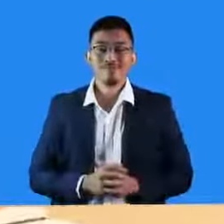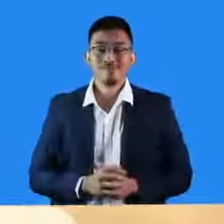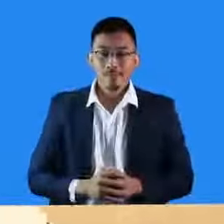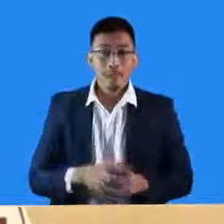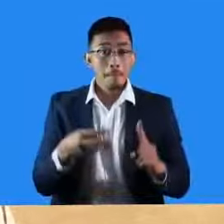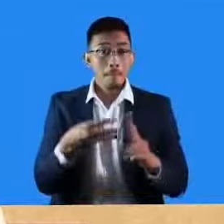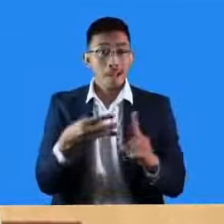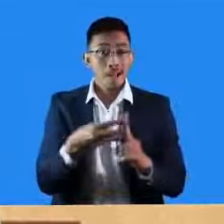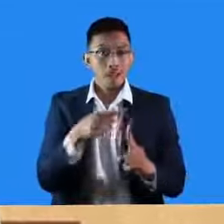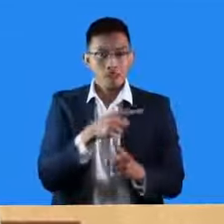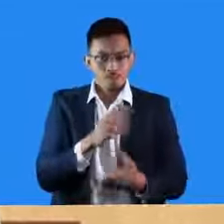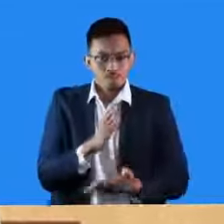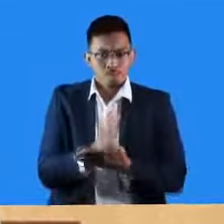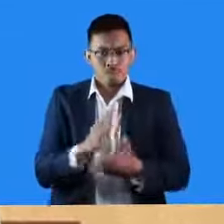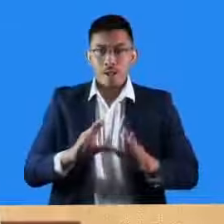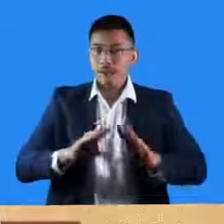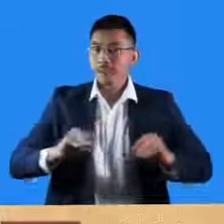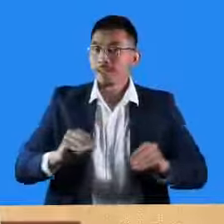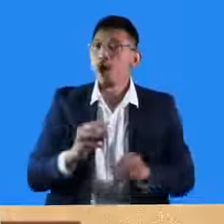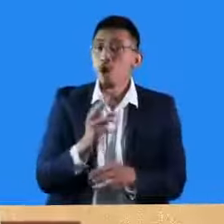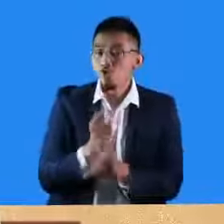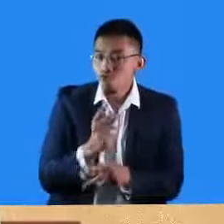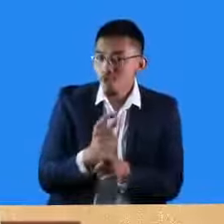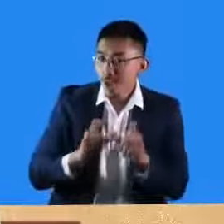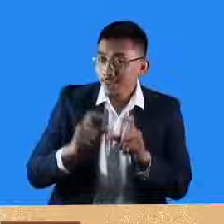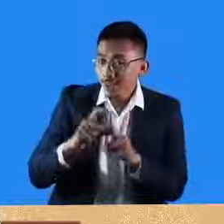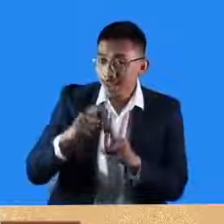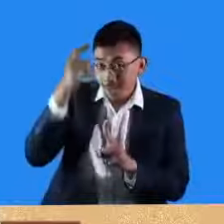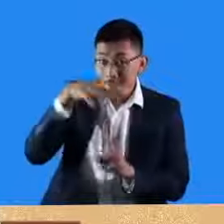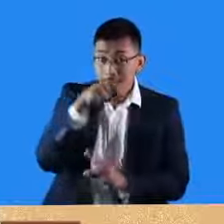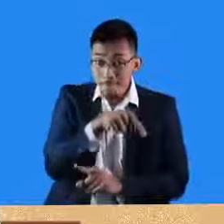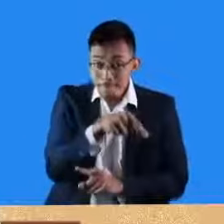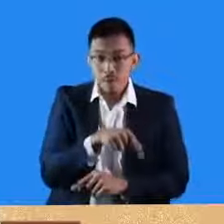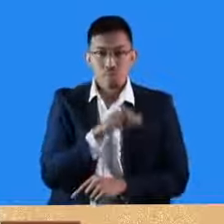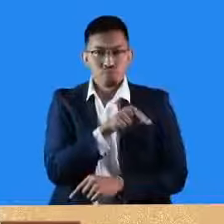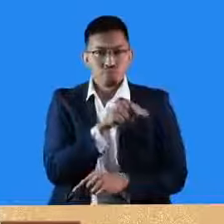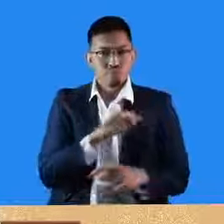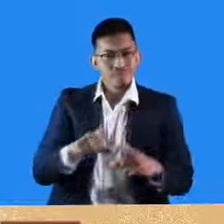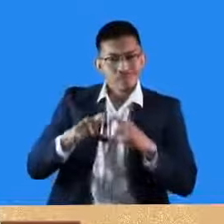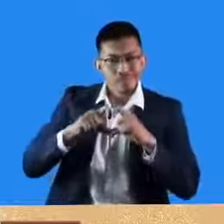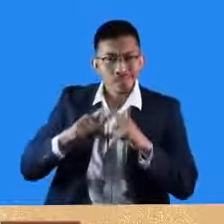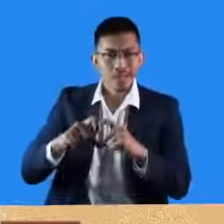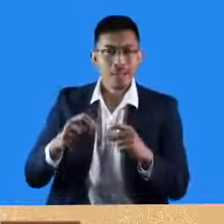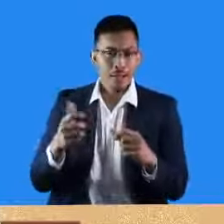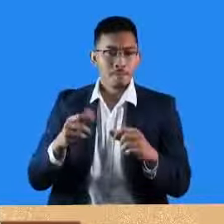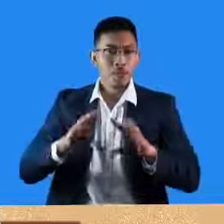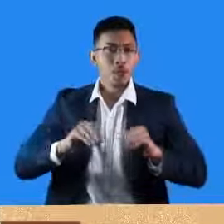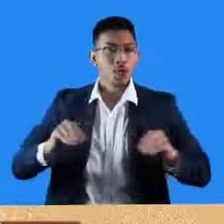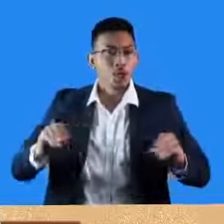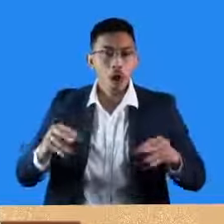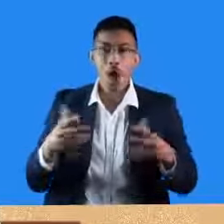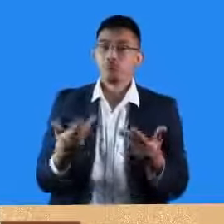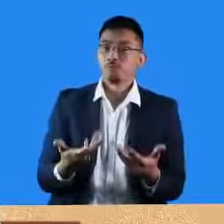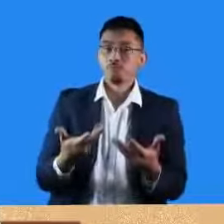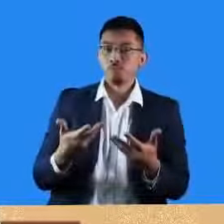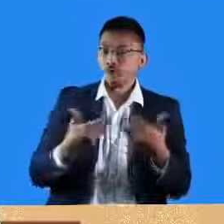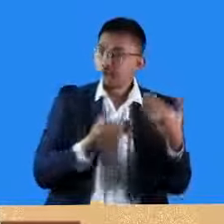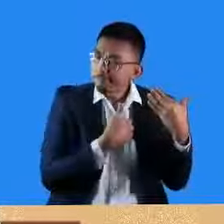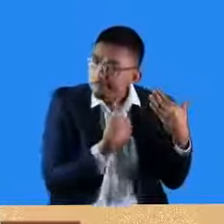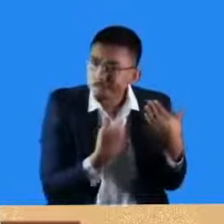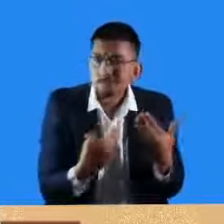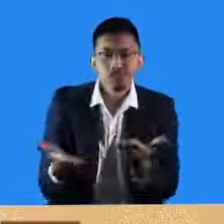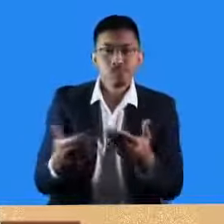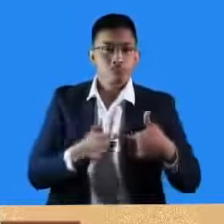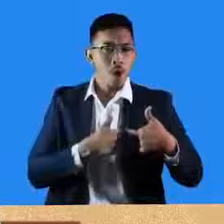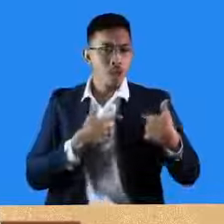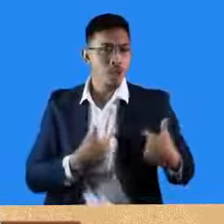seorang guru sekolah dasar di desanya. Ia mencintai profesinya sebagai seorang pendidik dan menjalankan tugasnya sebagai abdi negara